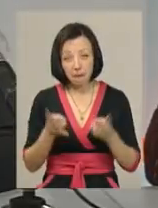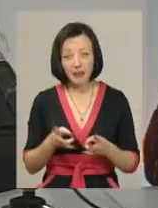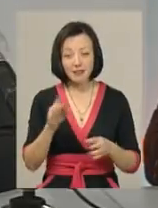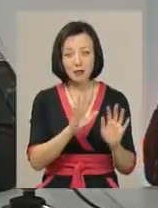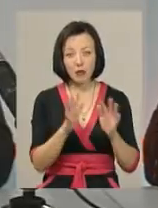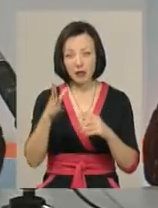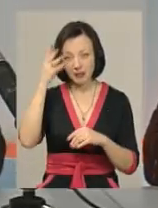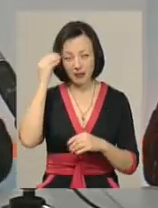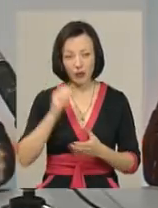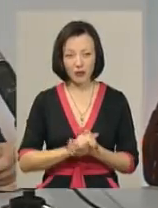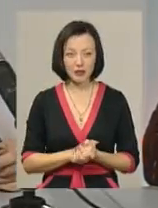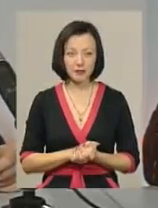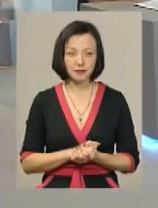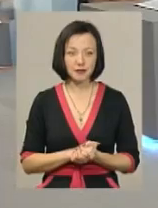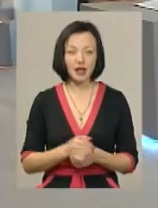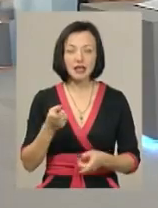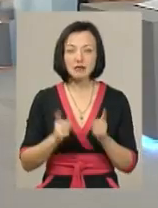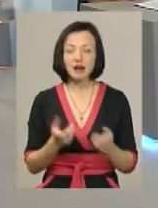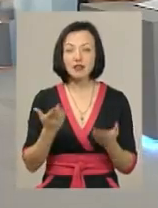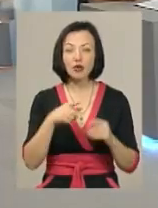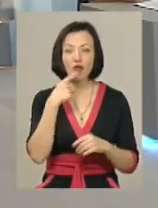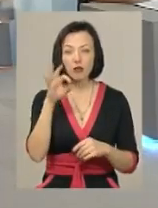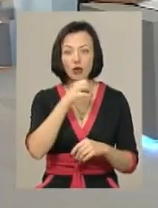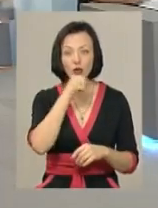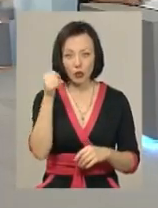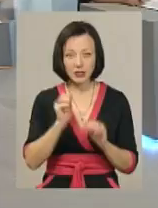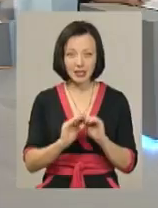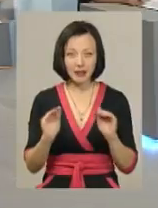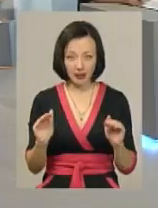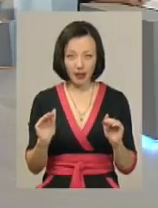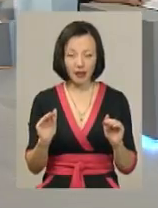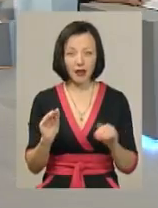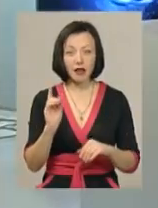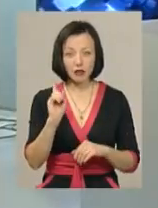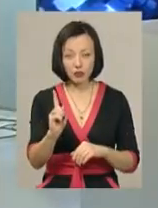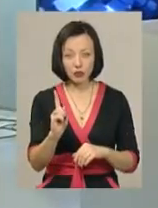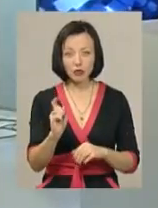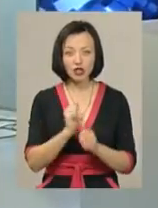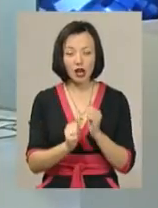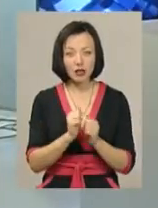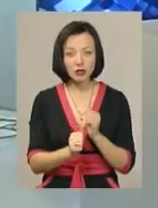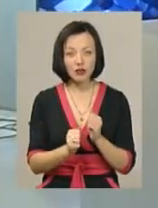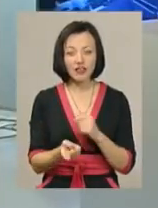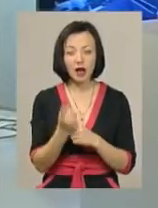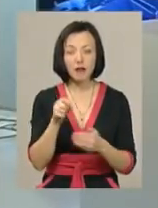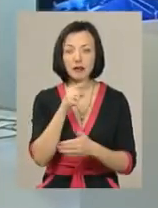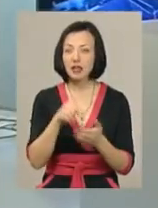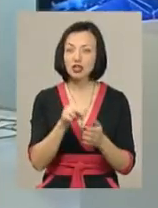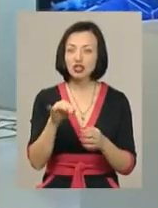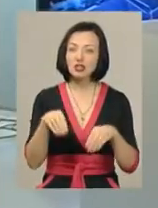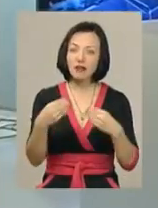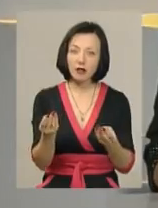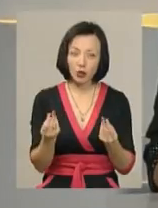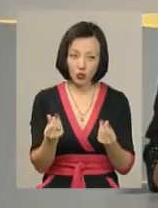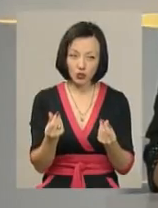всі ці моменти враховувати і Якщо говорити про дорослих дітей так то знову ж таки досить часто виникає питання чи дарувати